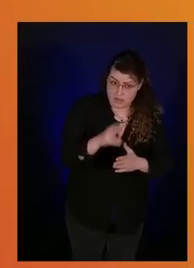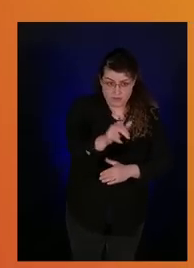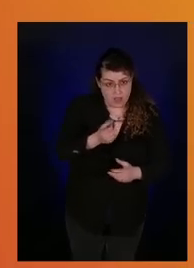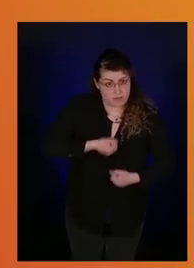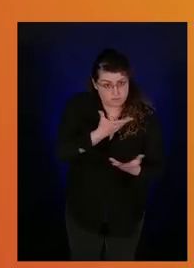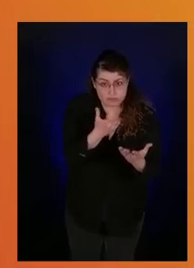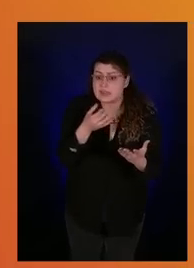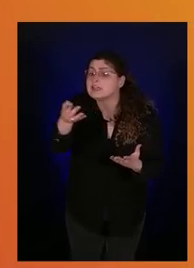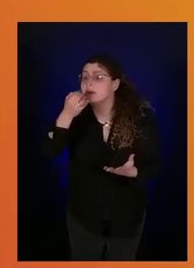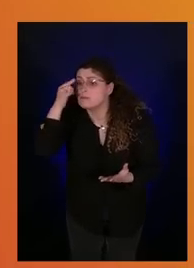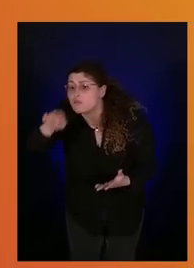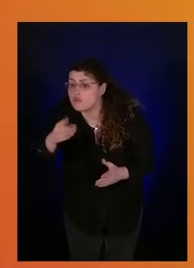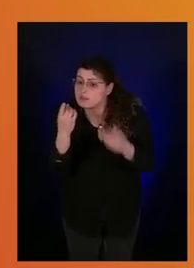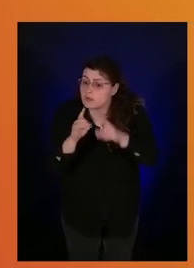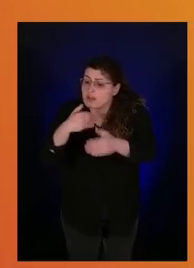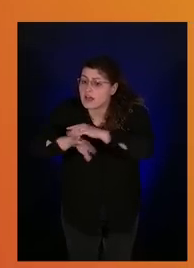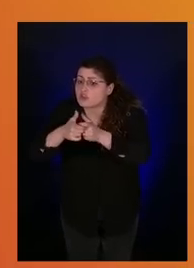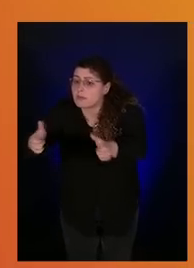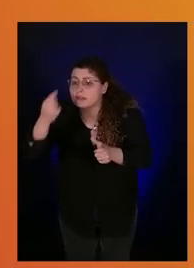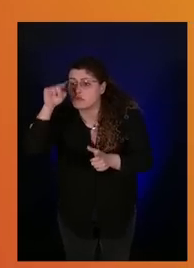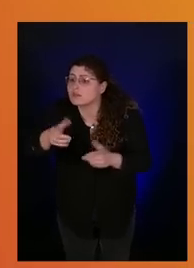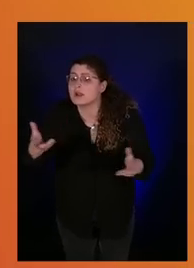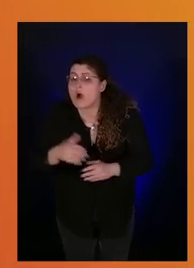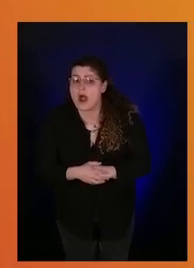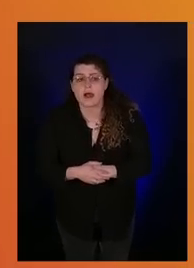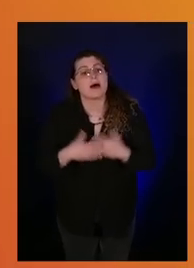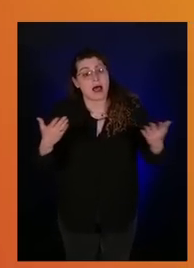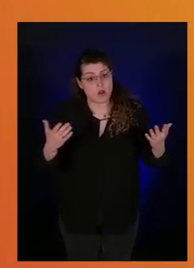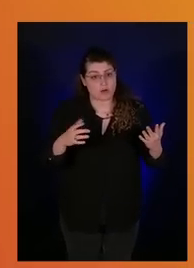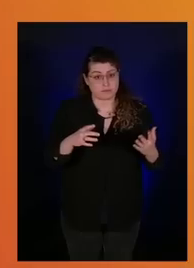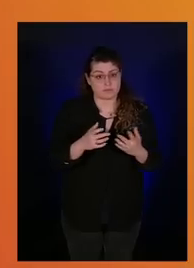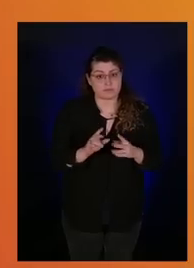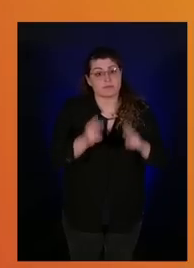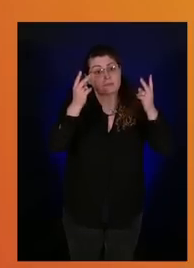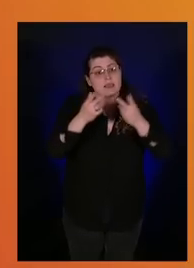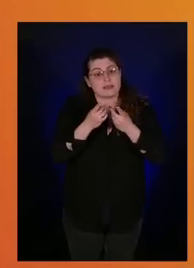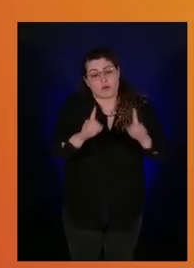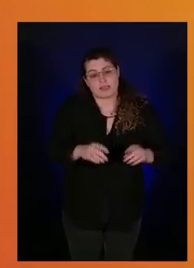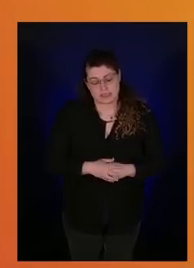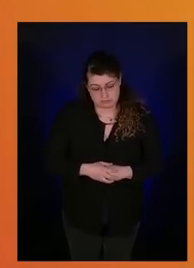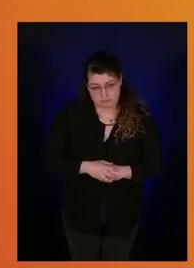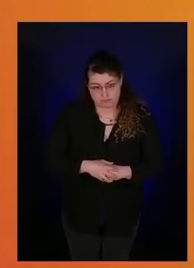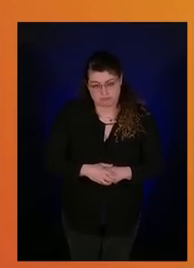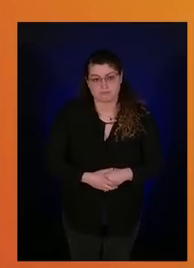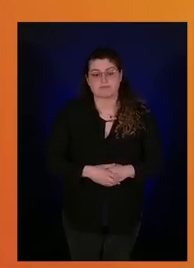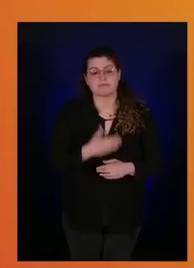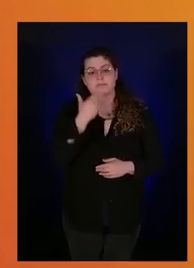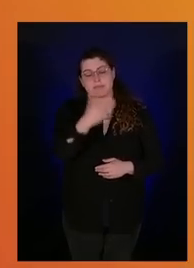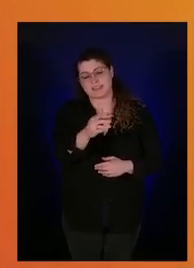mettez comme démocratie dans vos entreprises. Merci à tous, la bise démocratique. Merci Guillaume.